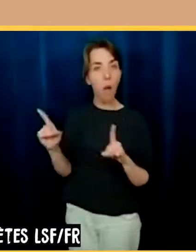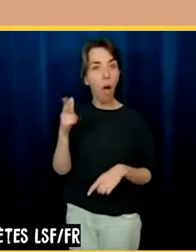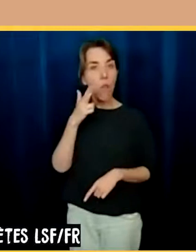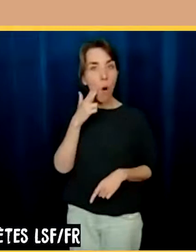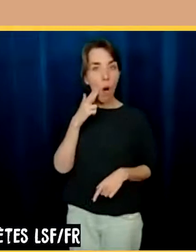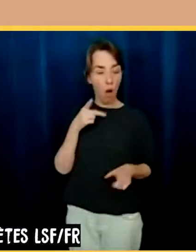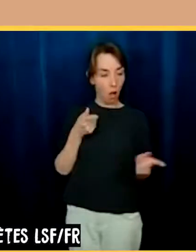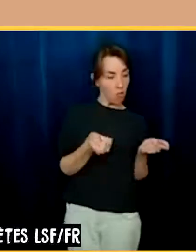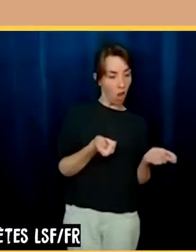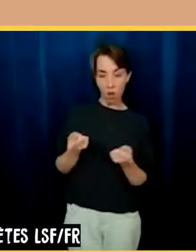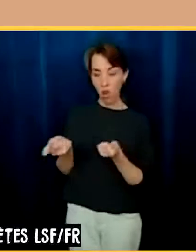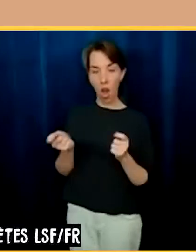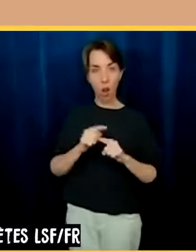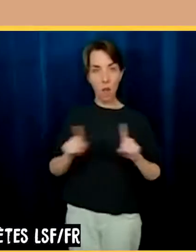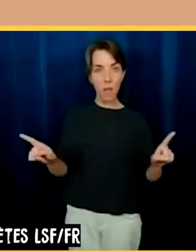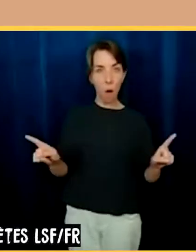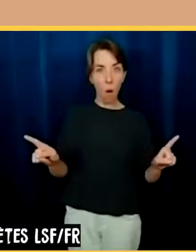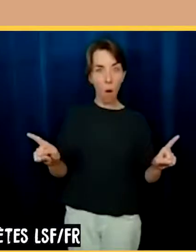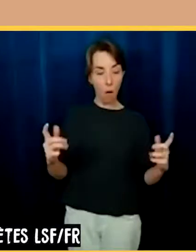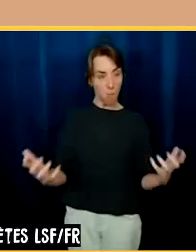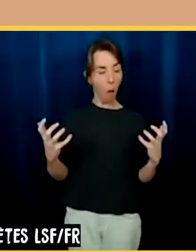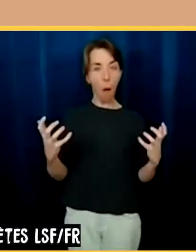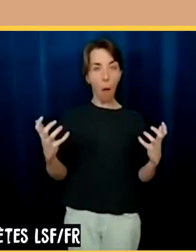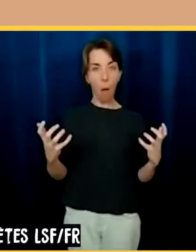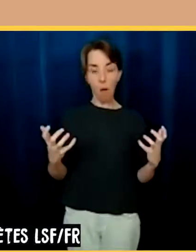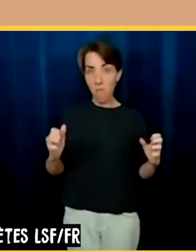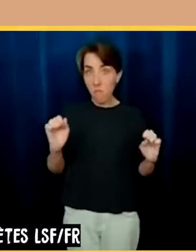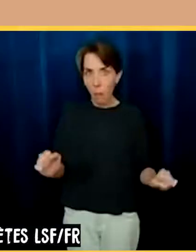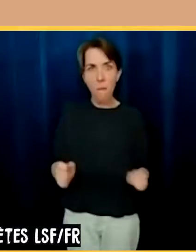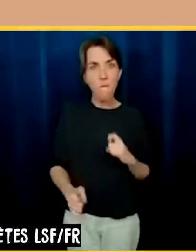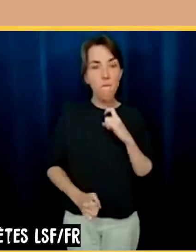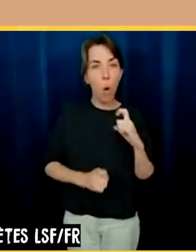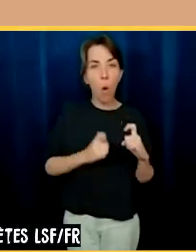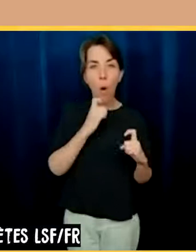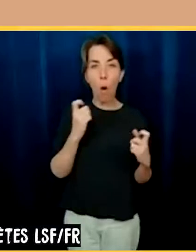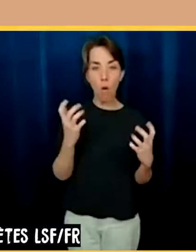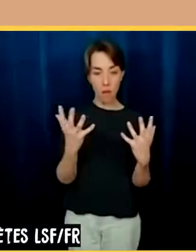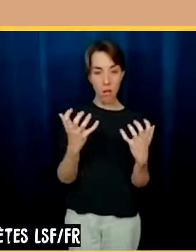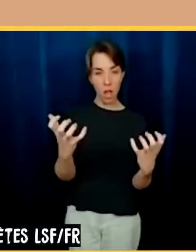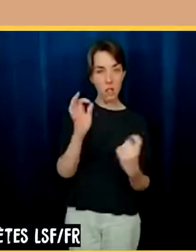parfois de choses très, très violentes, cette relégation, être mise au fond de la classe,